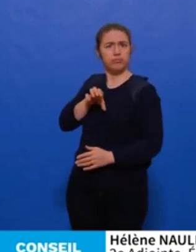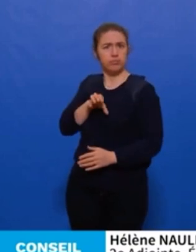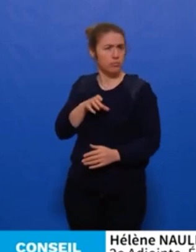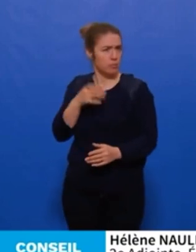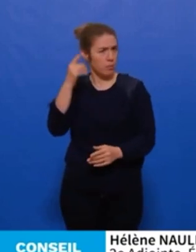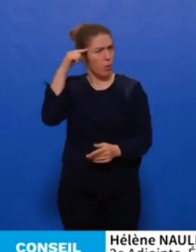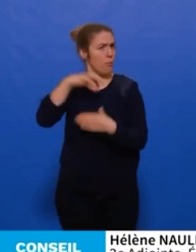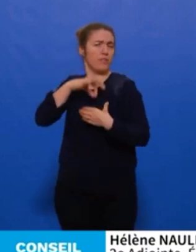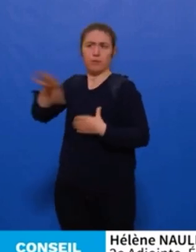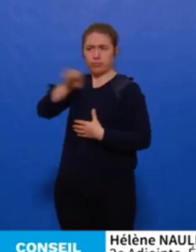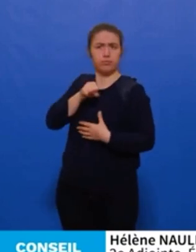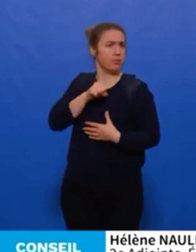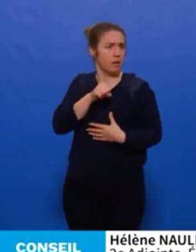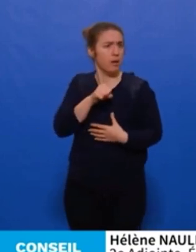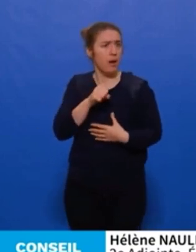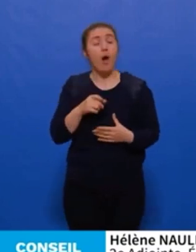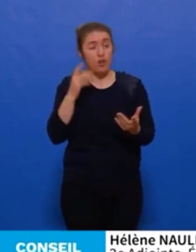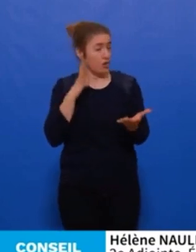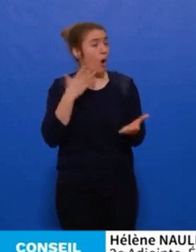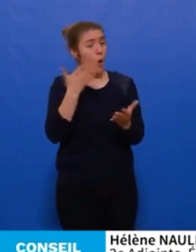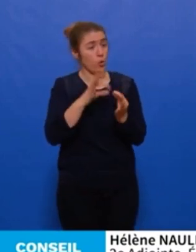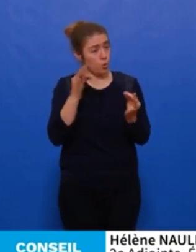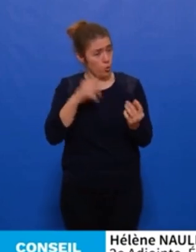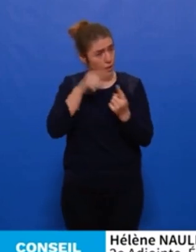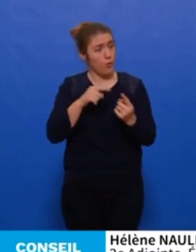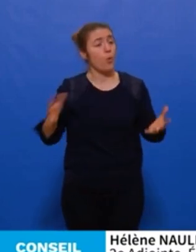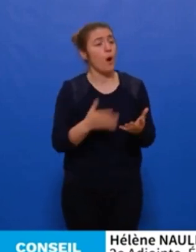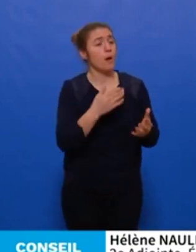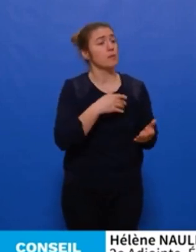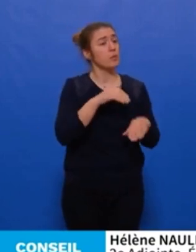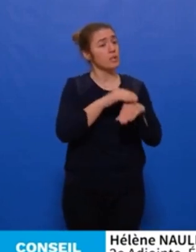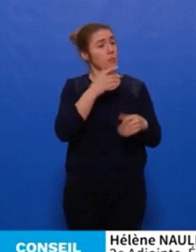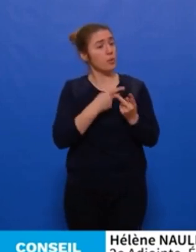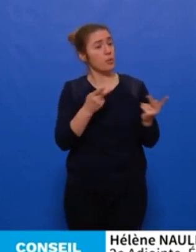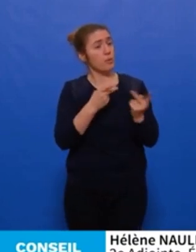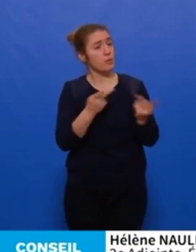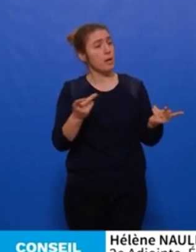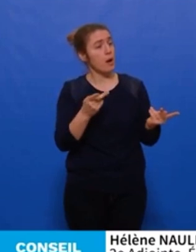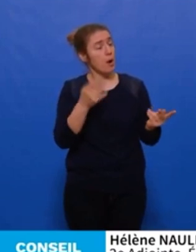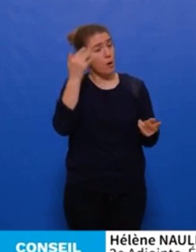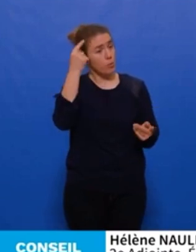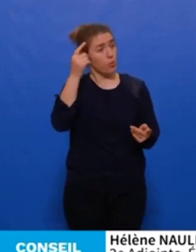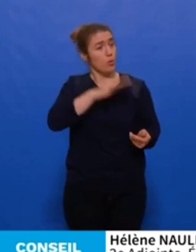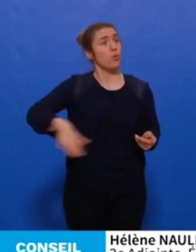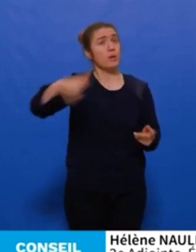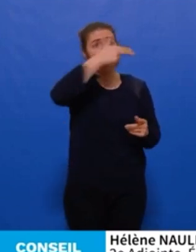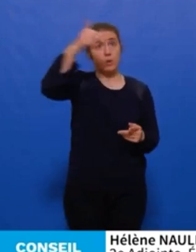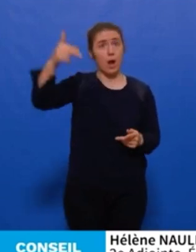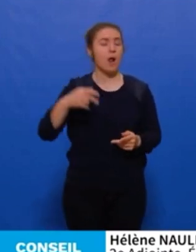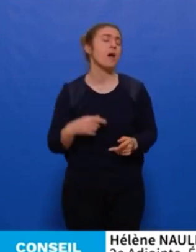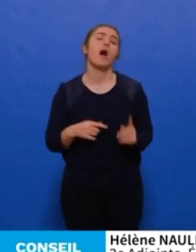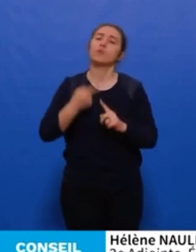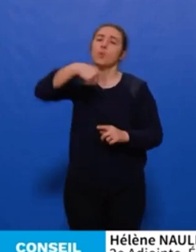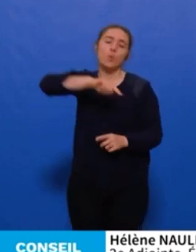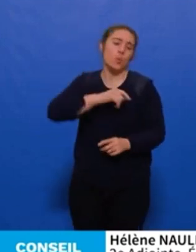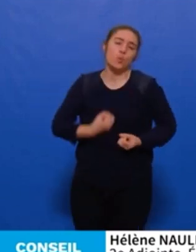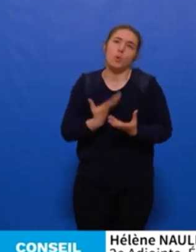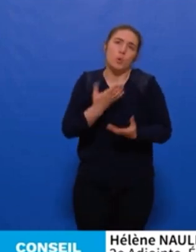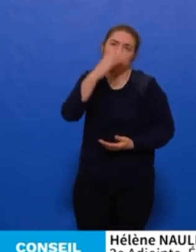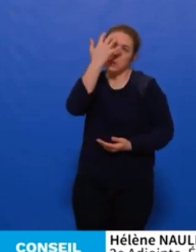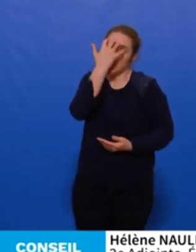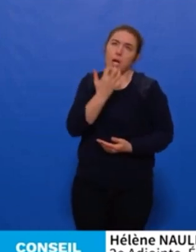soutenir des politiques publiques au niveau national. Donc franchement, un peu de sérieux, personne ne croit, c'est